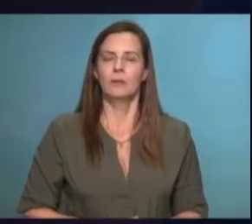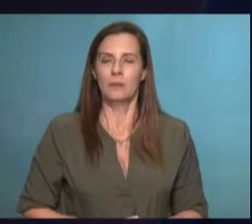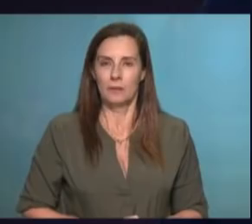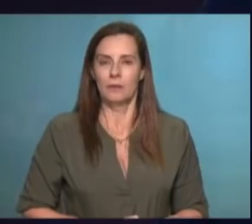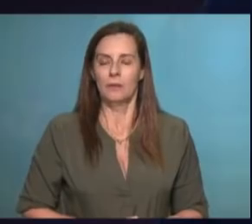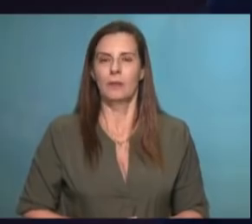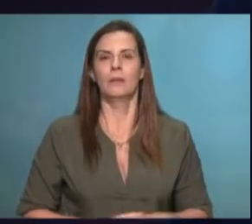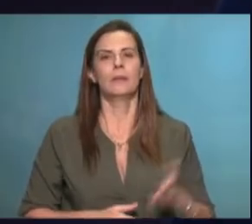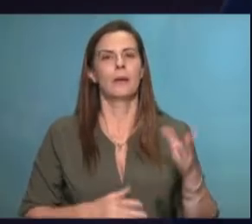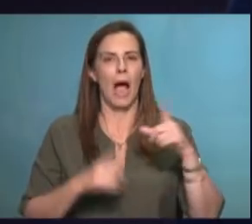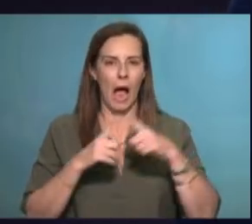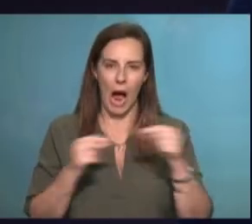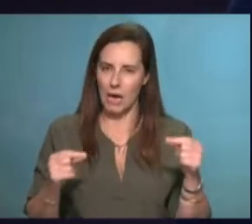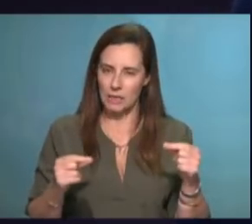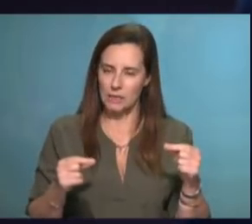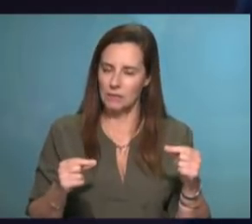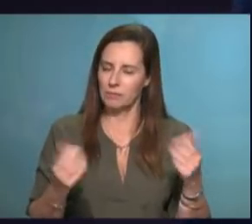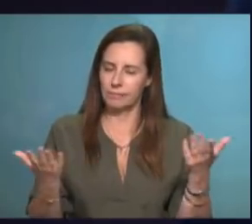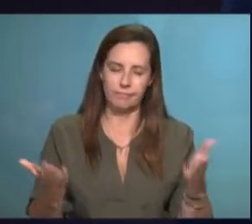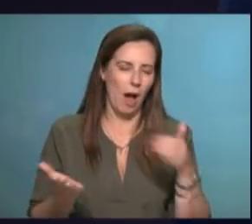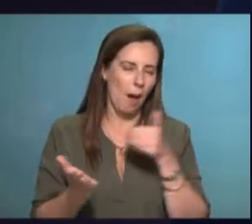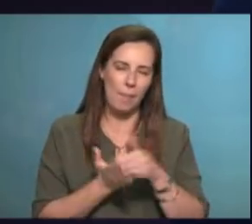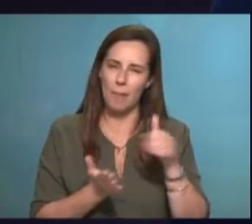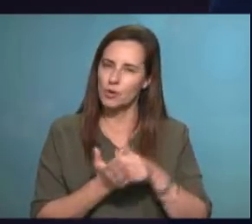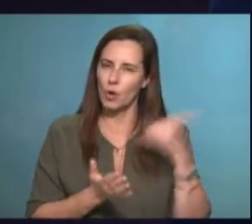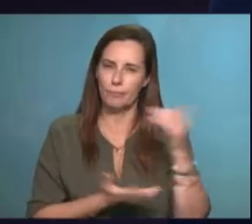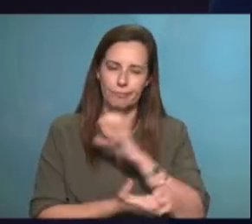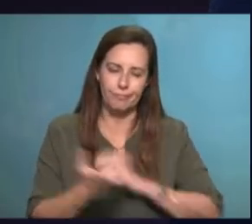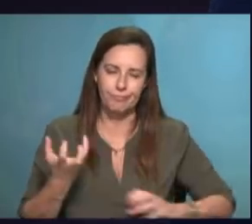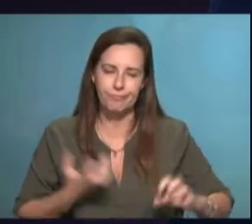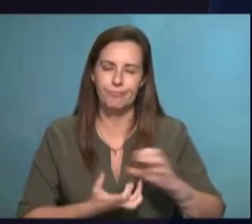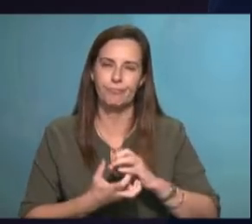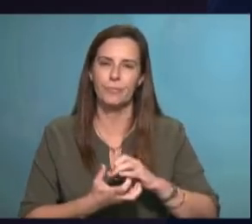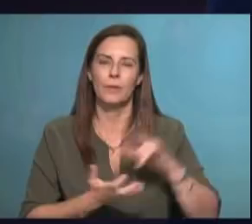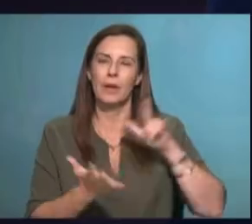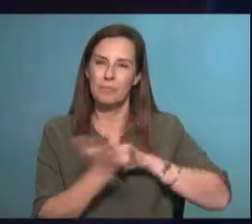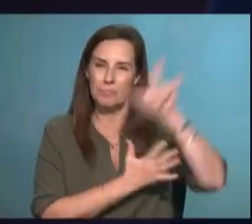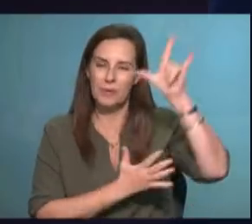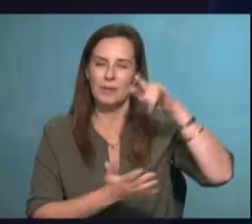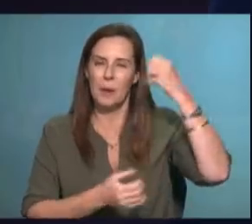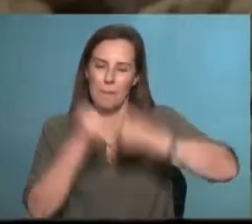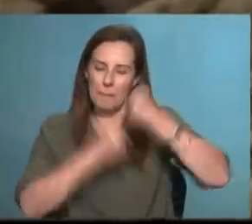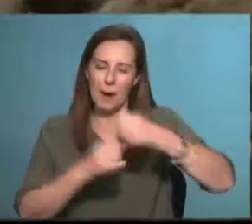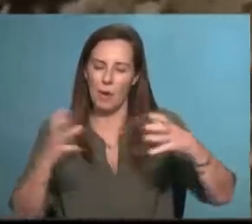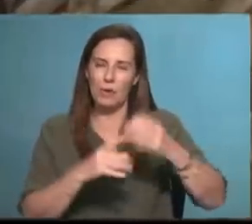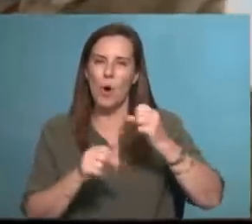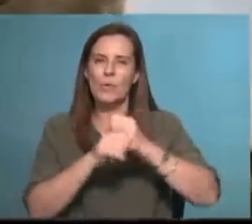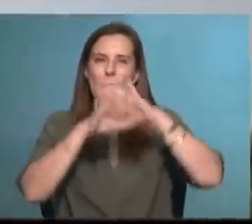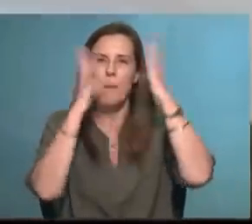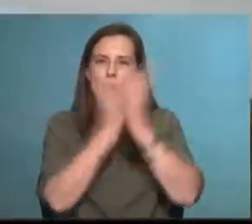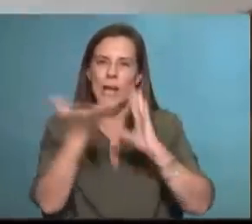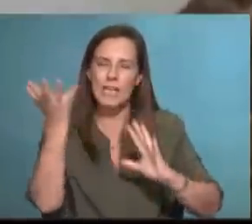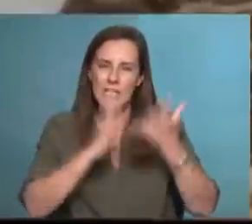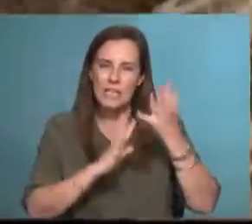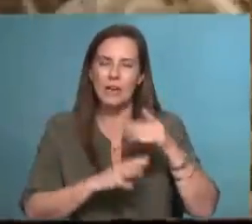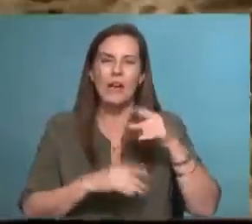המתיחות בעזה, המשך טבעי, נמשך את כל הזמן. כלי טייס של חיל האוויר תקף ברצועה חוליה של משגרי בלוני תבערה לעוטף,